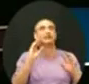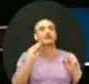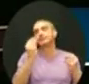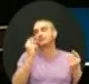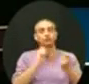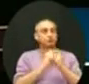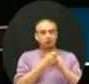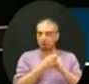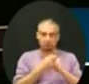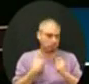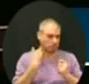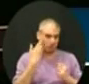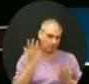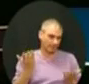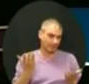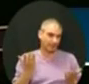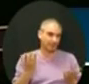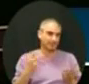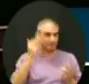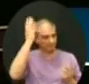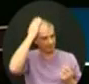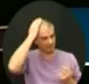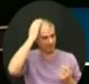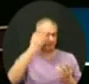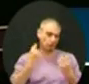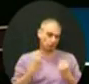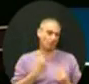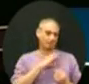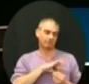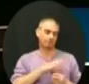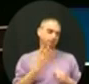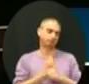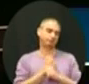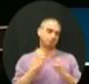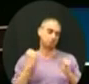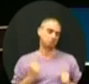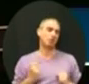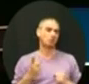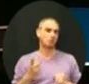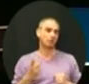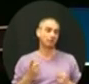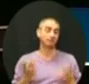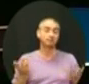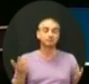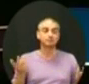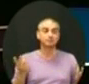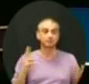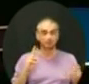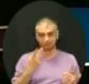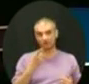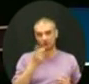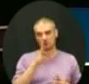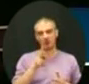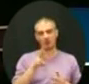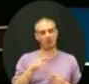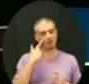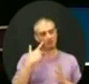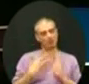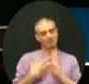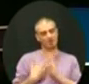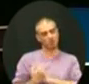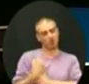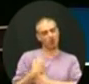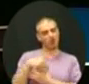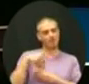איזה שינוי, אבל אני לא מאמין. לנפתלי בנט זה טוב, הוא כנראה ייקח את זה שוב פעם, והוא יוכל גם לבחון את הכוח